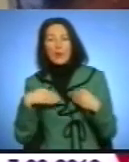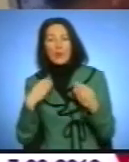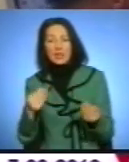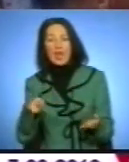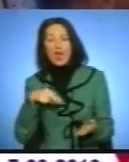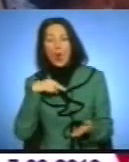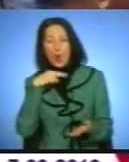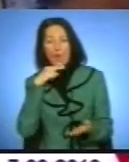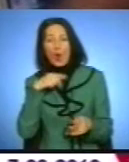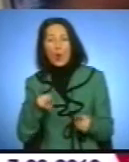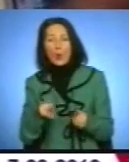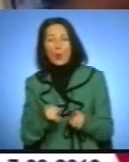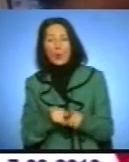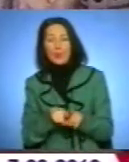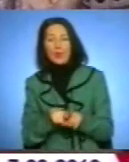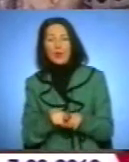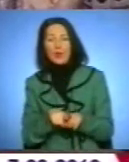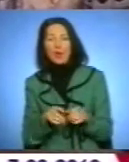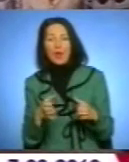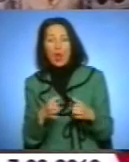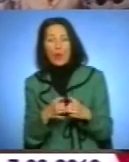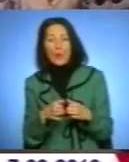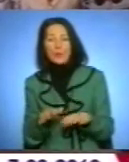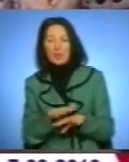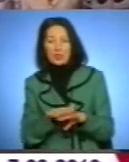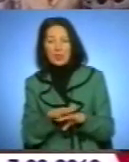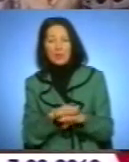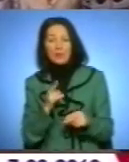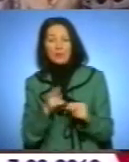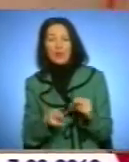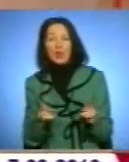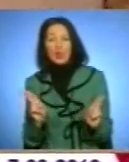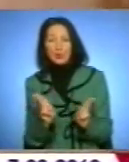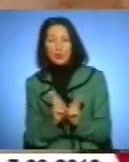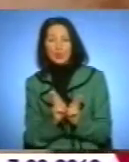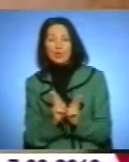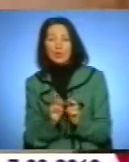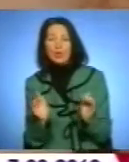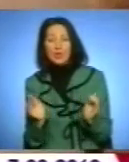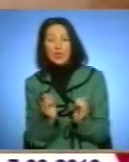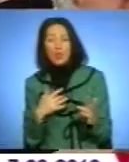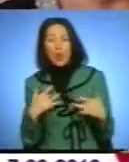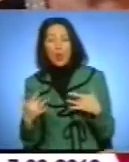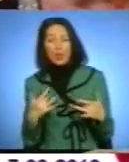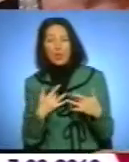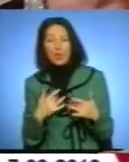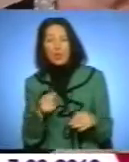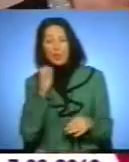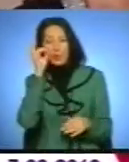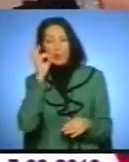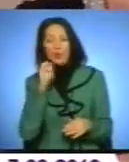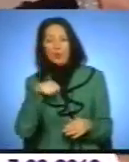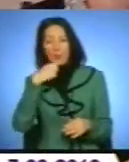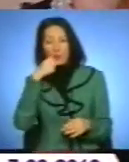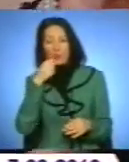увагу таким верствам населення. Завершилася зустріч невеличким імпровізованим святковим концертом, солодким частуванням та